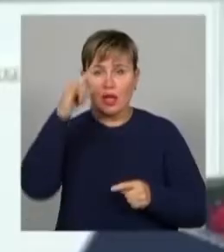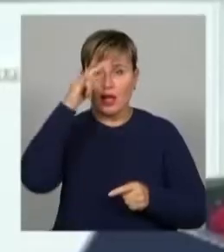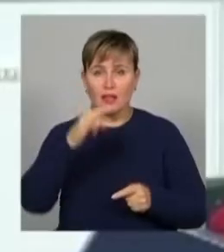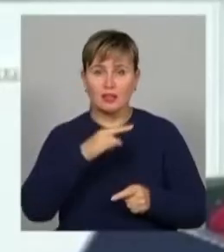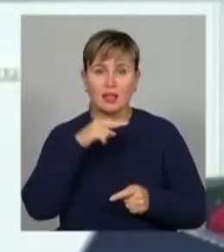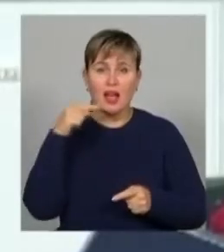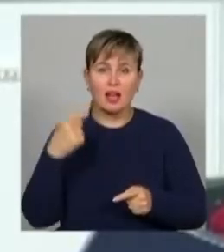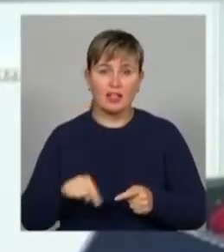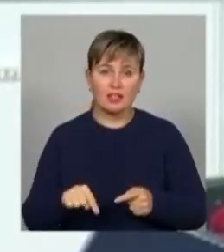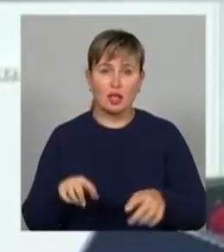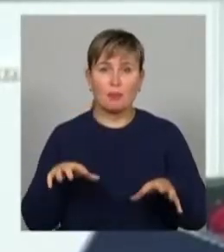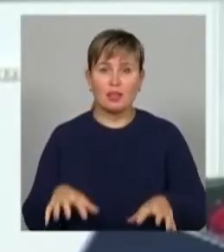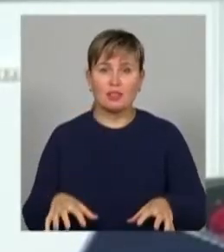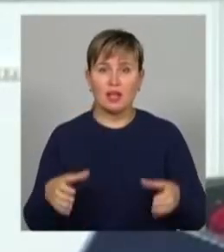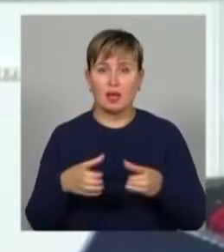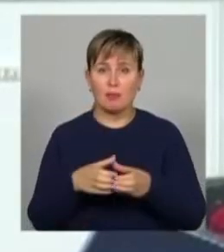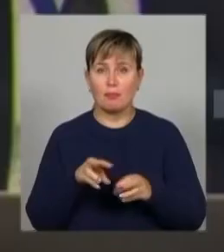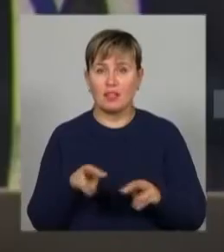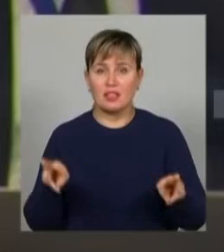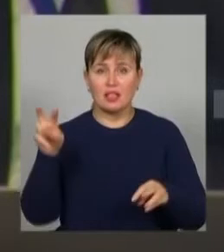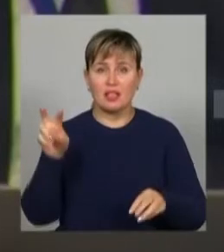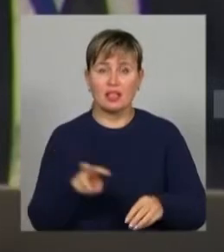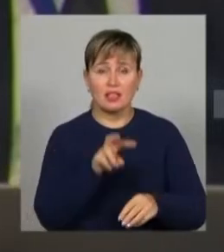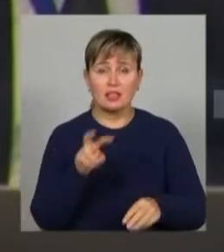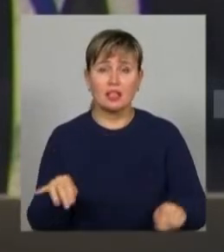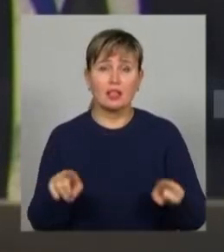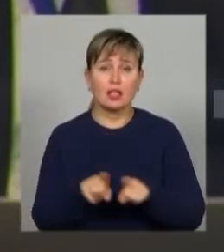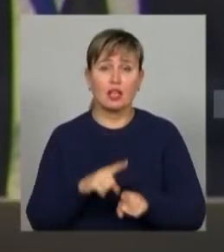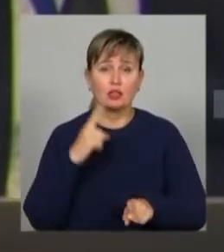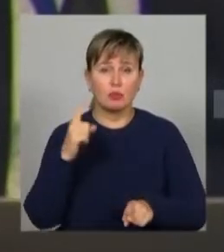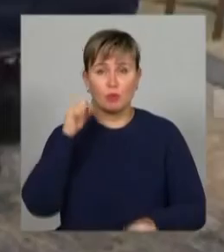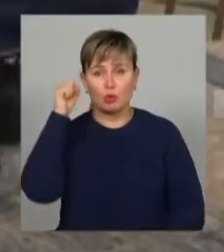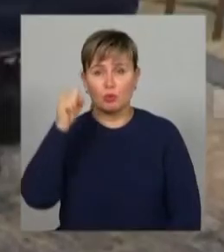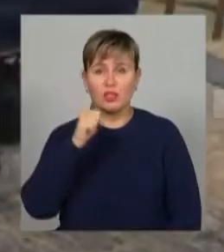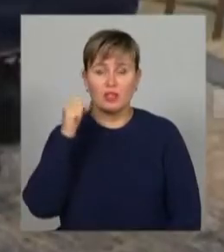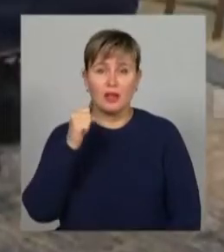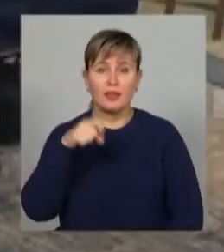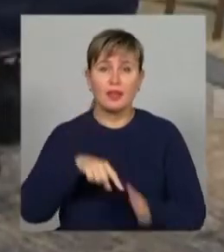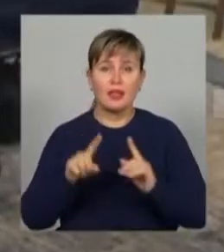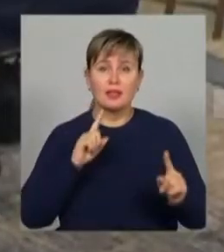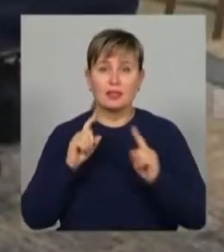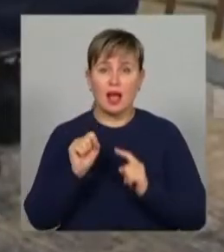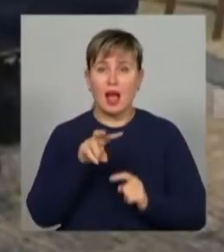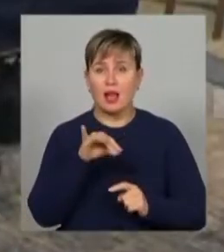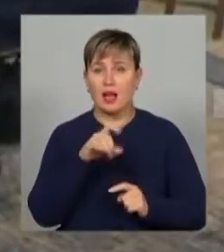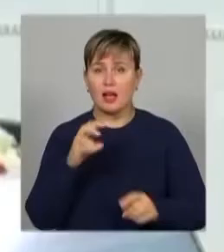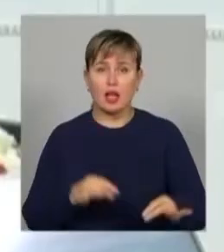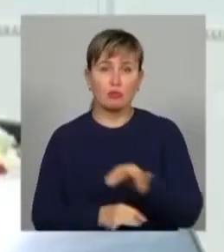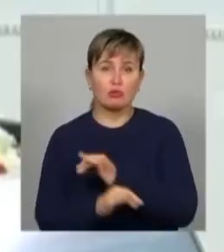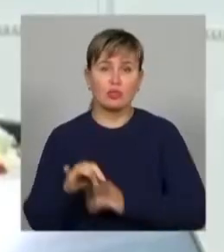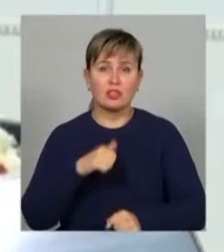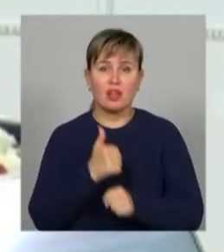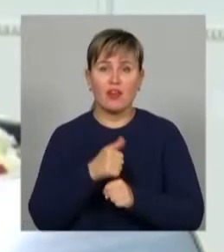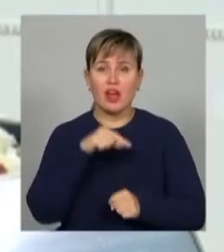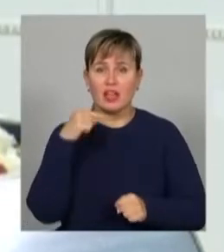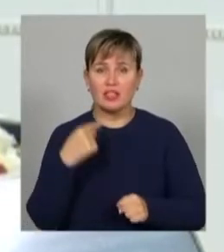Казахстана, России, председатель кабинета министров Кыргызстана, а также премьер Узбекистана. На заседании Алихан Смаилов обсудил с главой